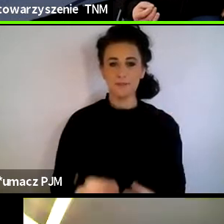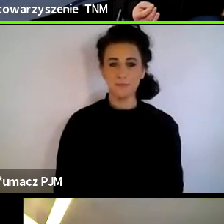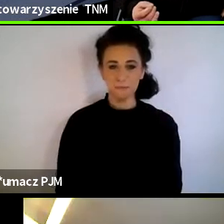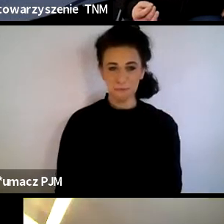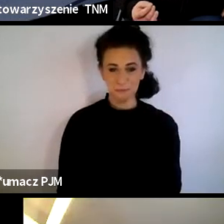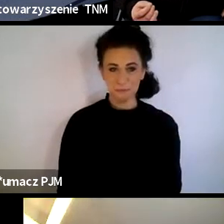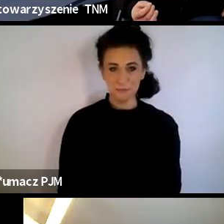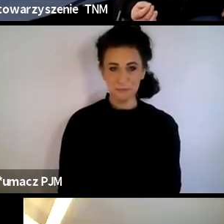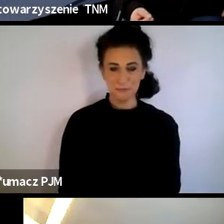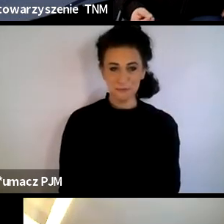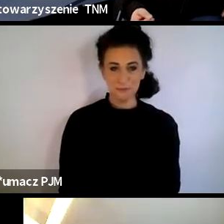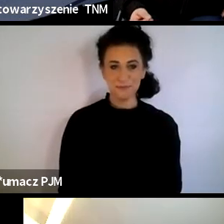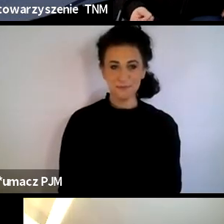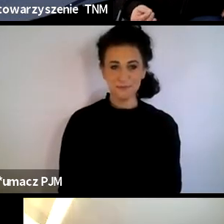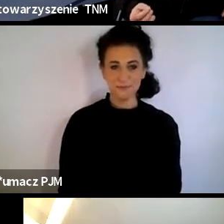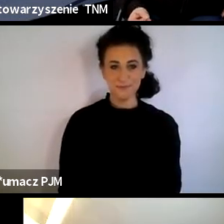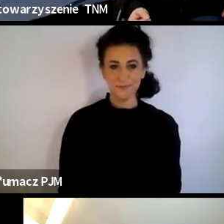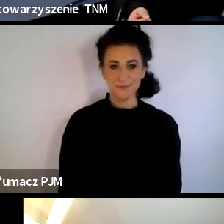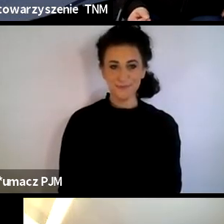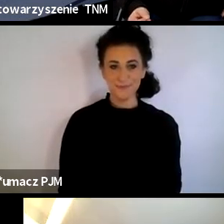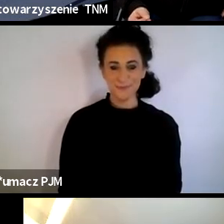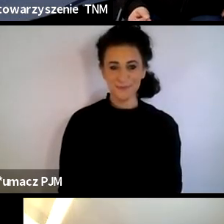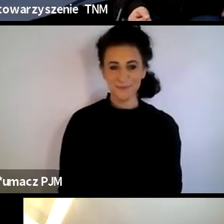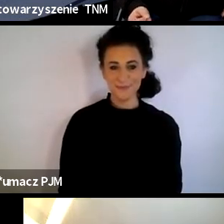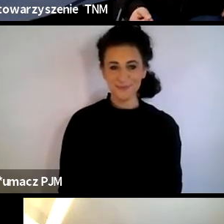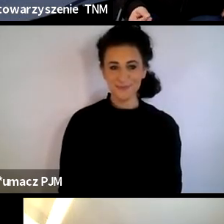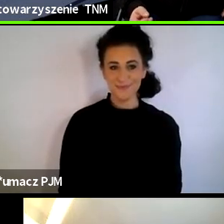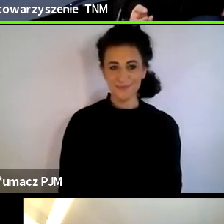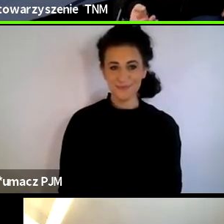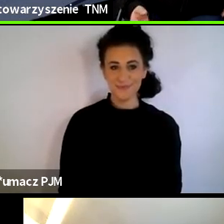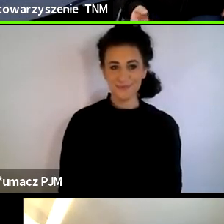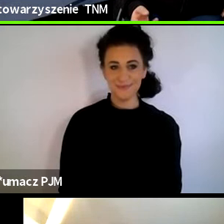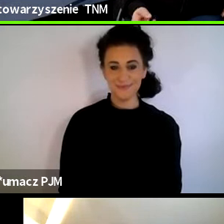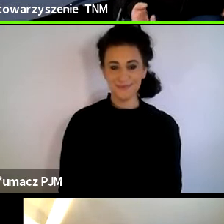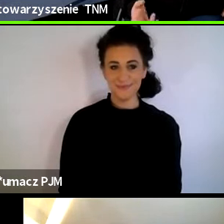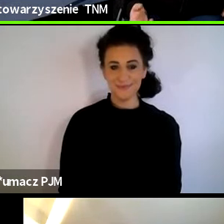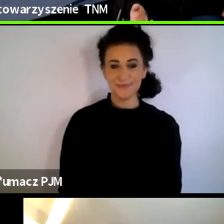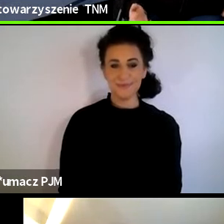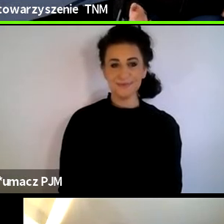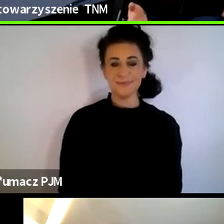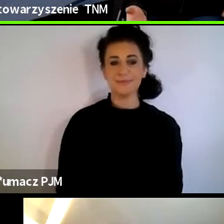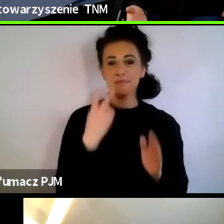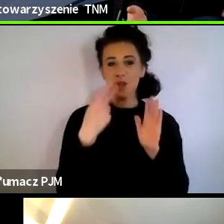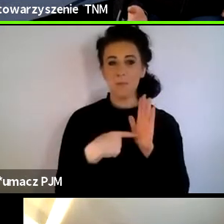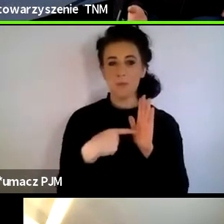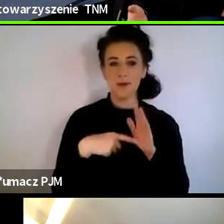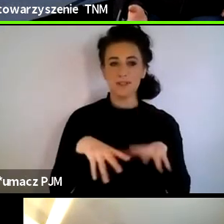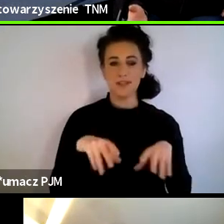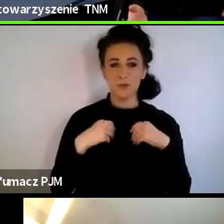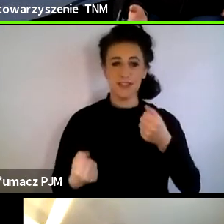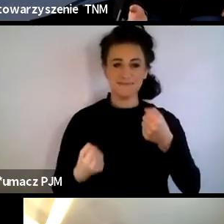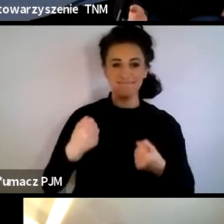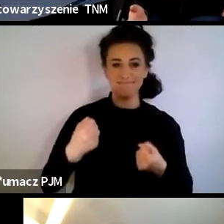konferencji online nad stacjonarną, że można pokazać, jak się na konferencję jedzie.